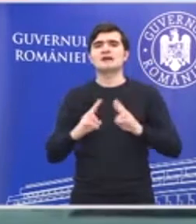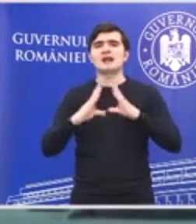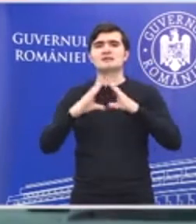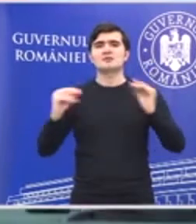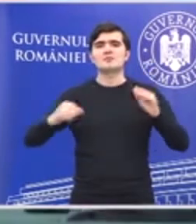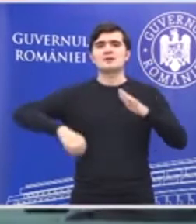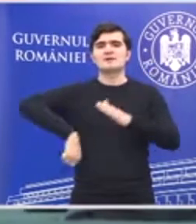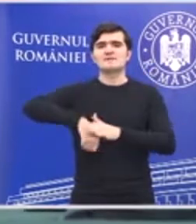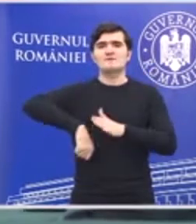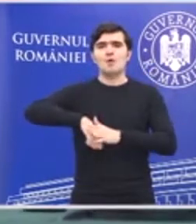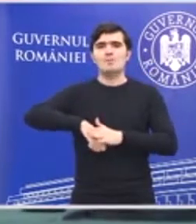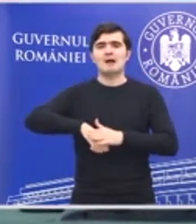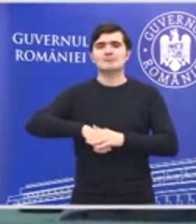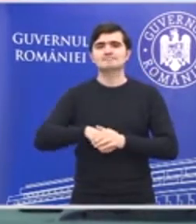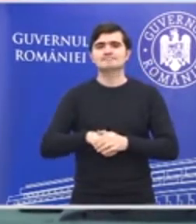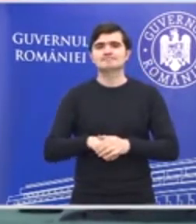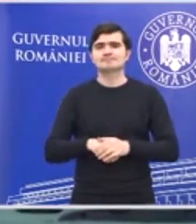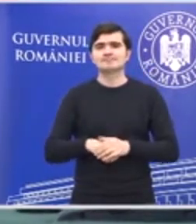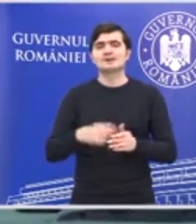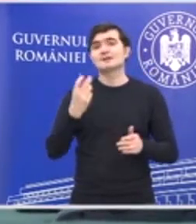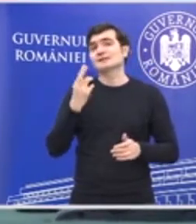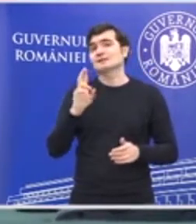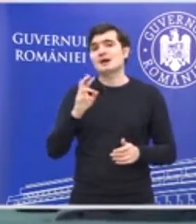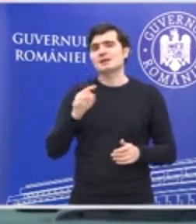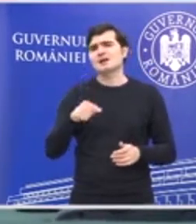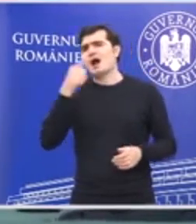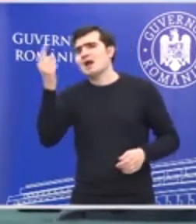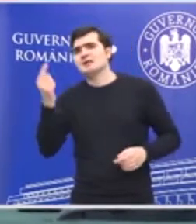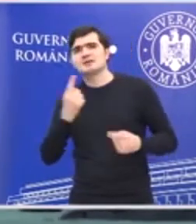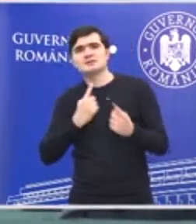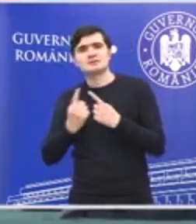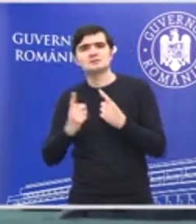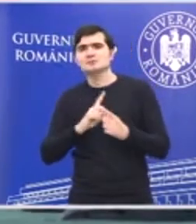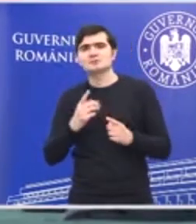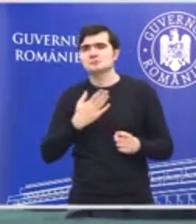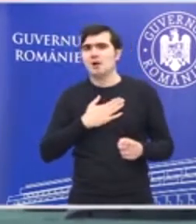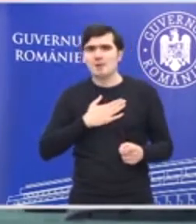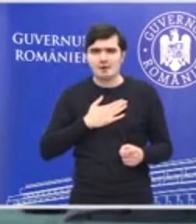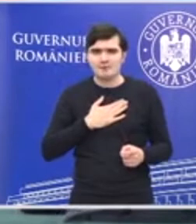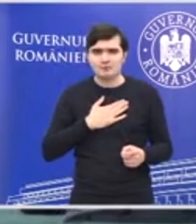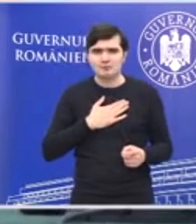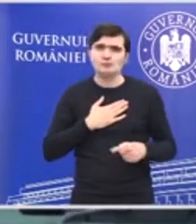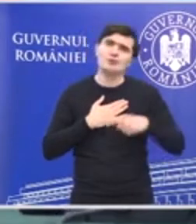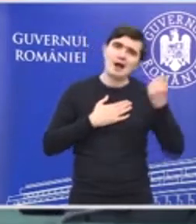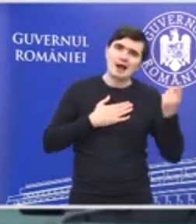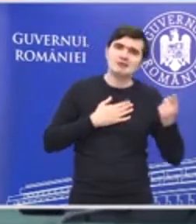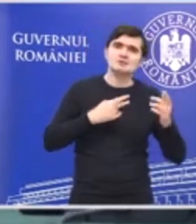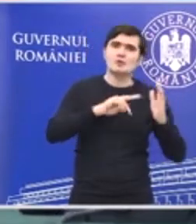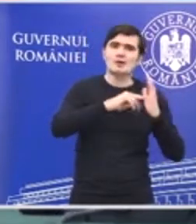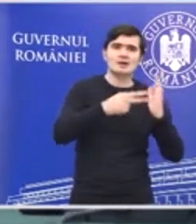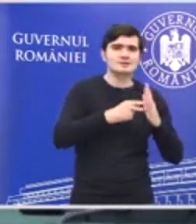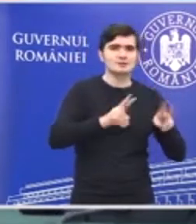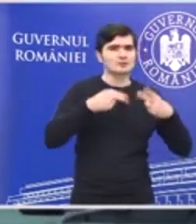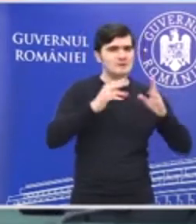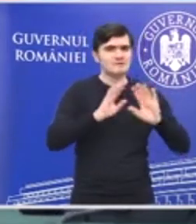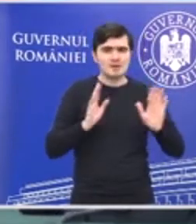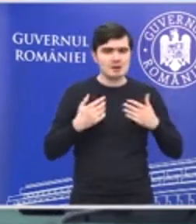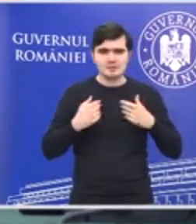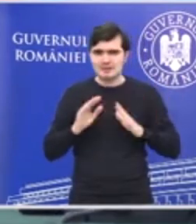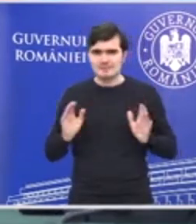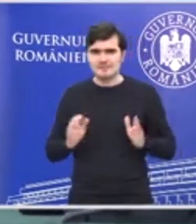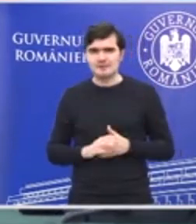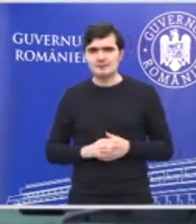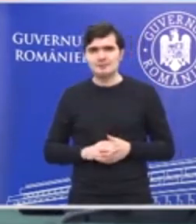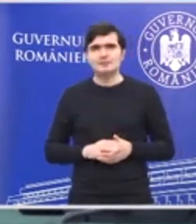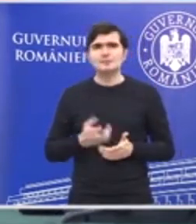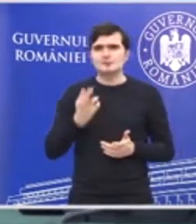acest sens, însă nu sunt alte discuții pe care să le fi avut cu alți organizatori de evenimente, însă